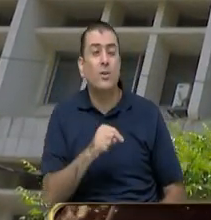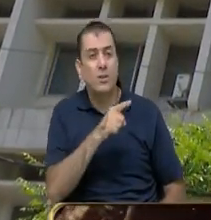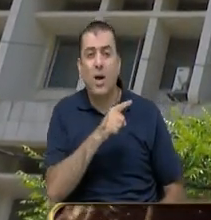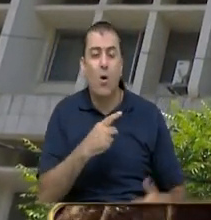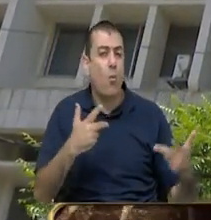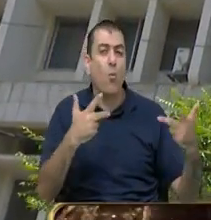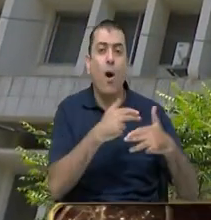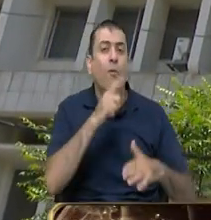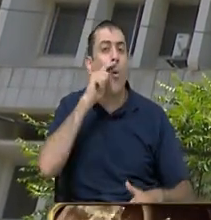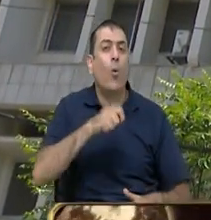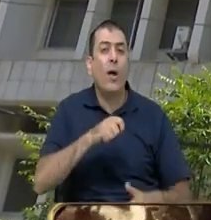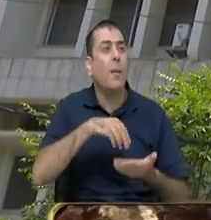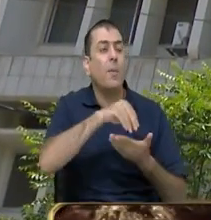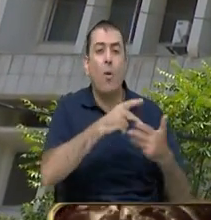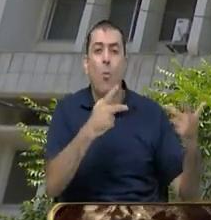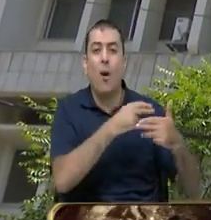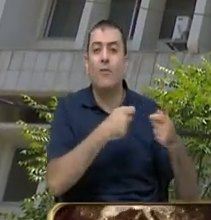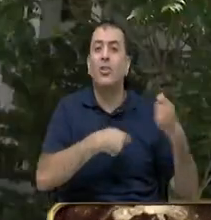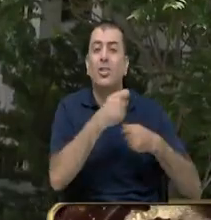من اتفاق الحبوب